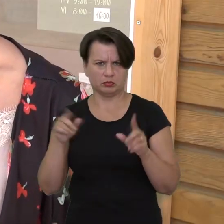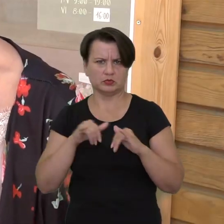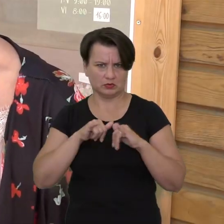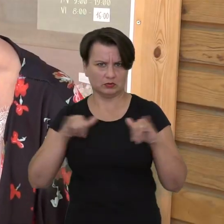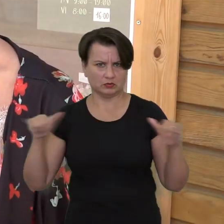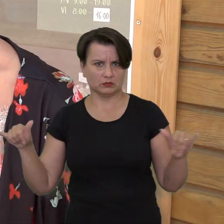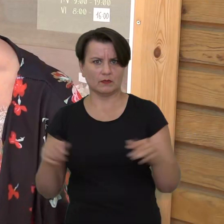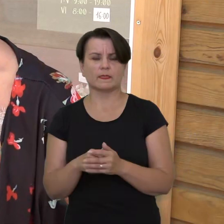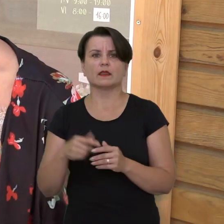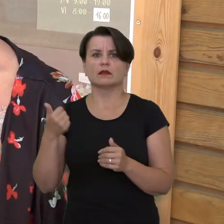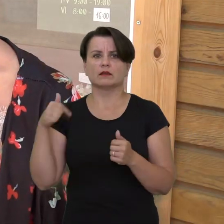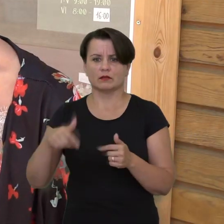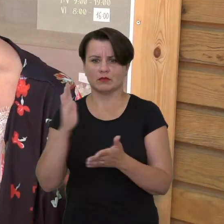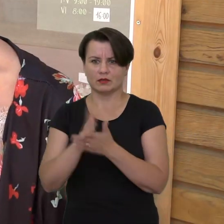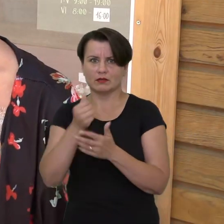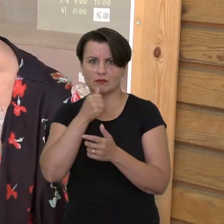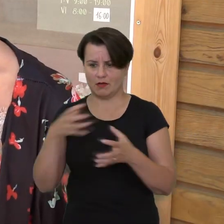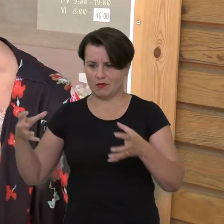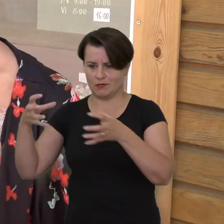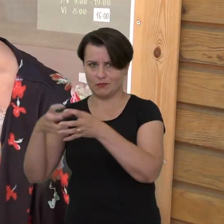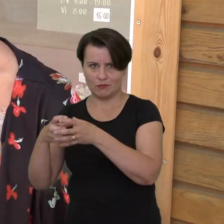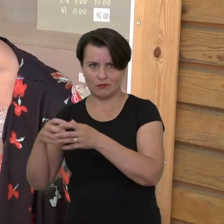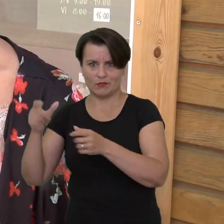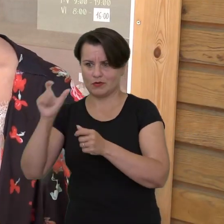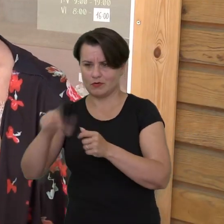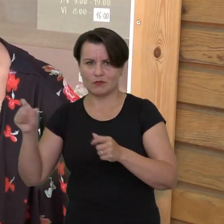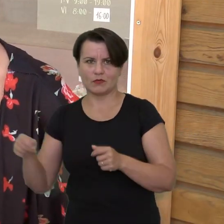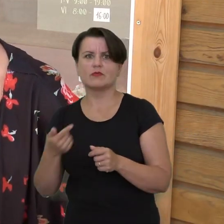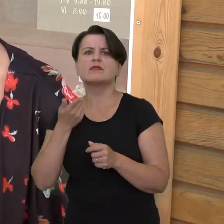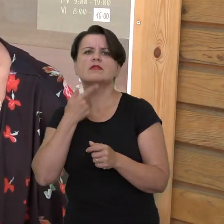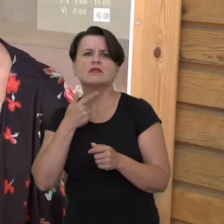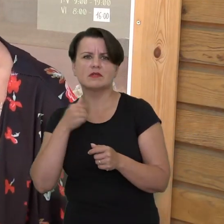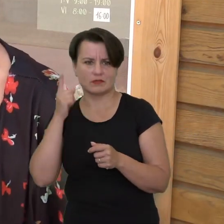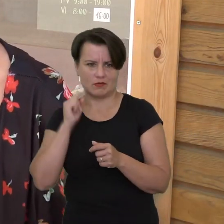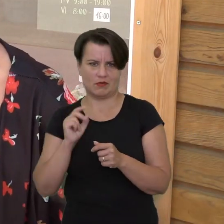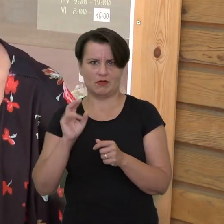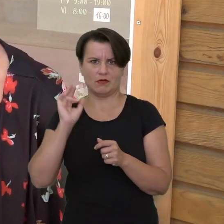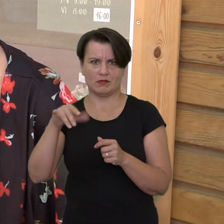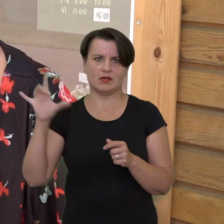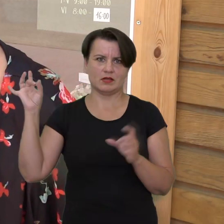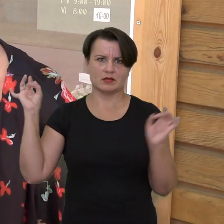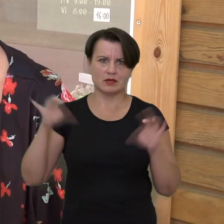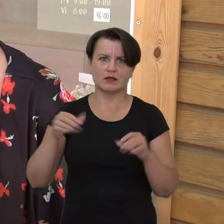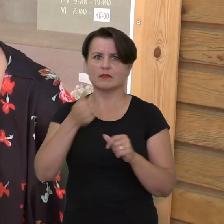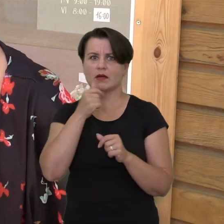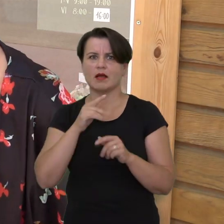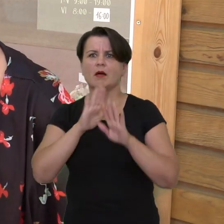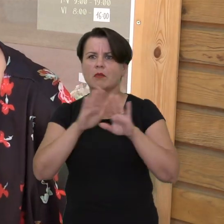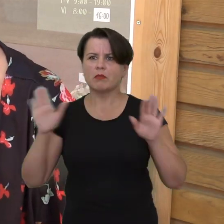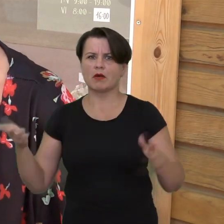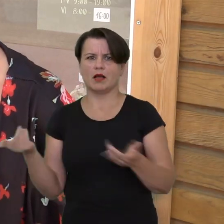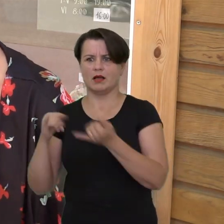net atskiro turizmo rinkos segmento, būtent gastronominio turizmo. Kad žmogus siekia ne tik tai pažintinių, ne